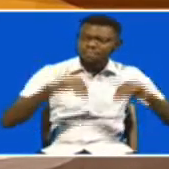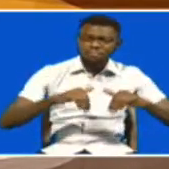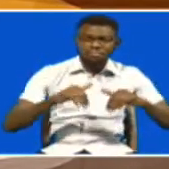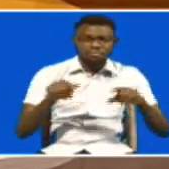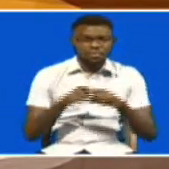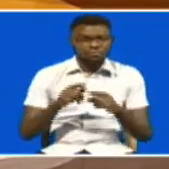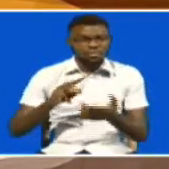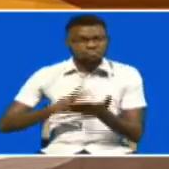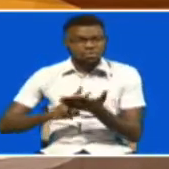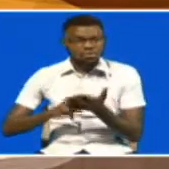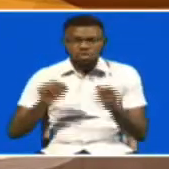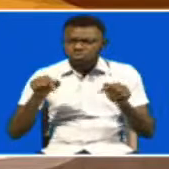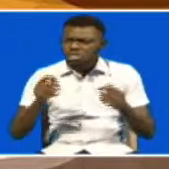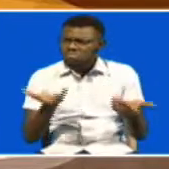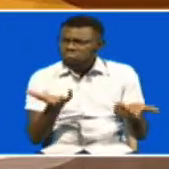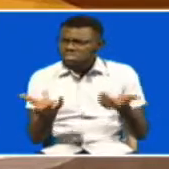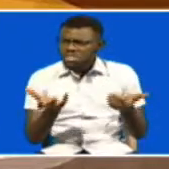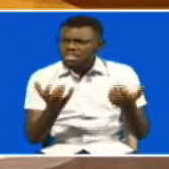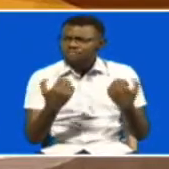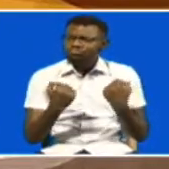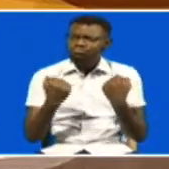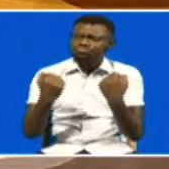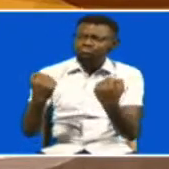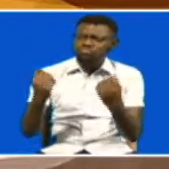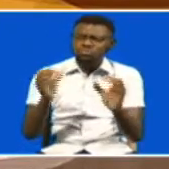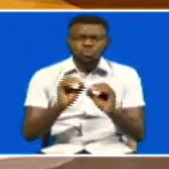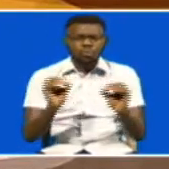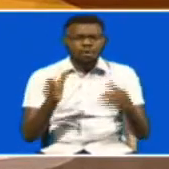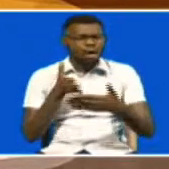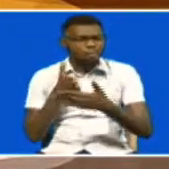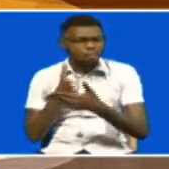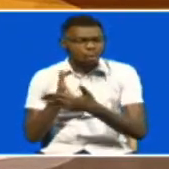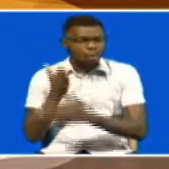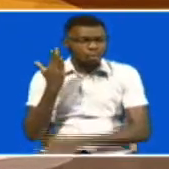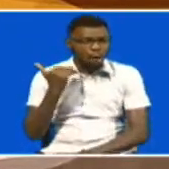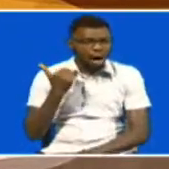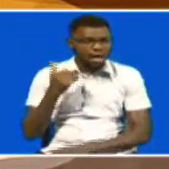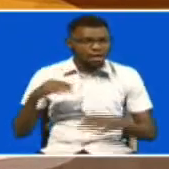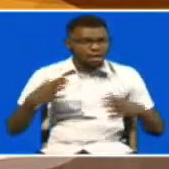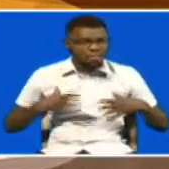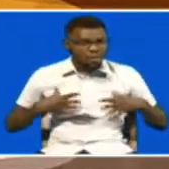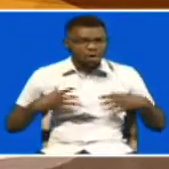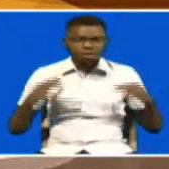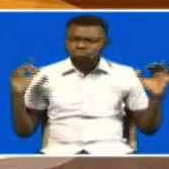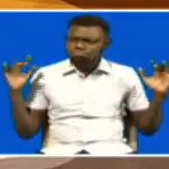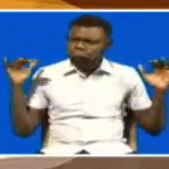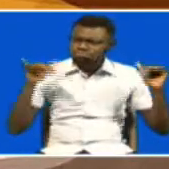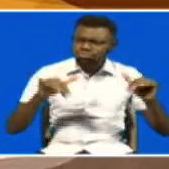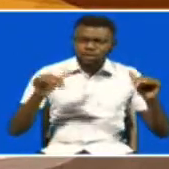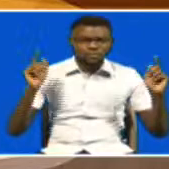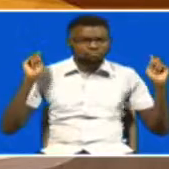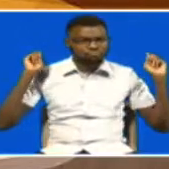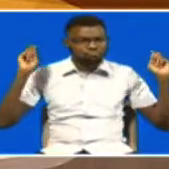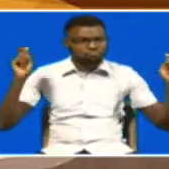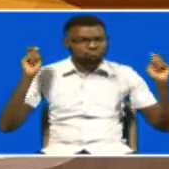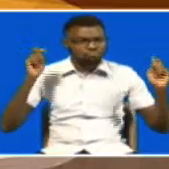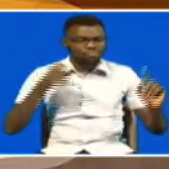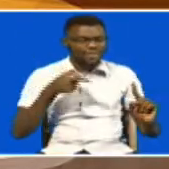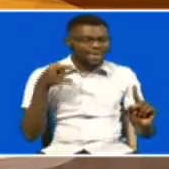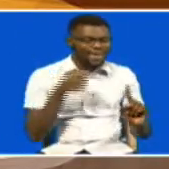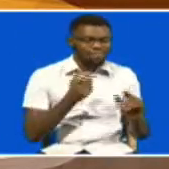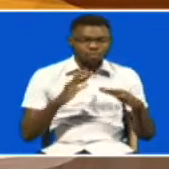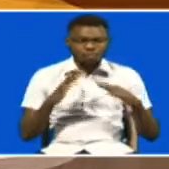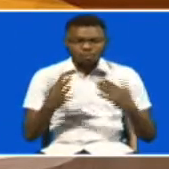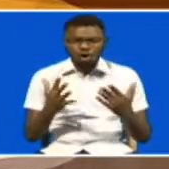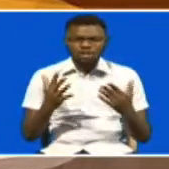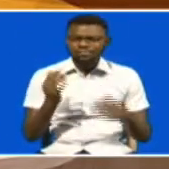Migori biashara na uchukuzi uliathirika kwa saa kadhaa baada ya wakaanzi kujitokeza kushiriki maandamano ambayo nalenga kupinga serikali